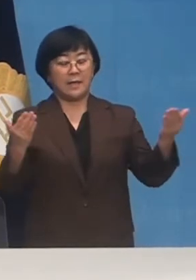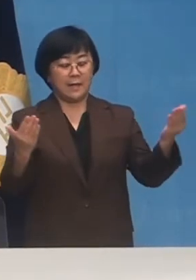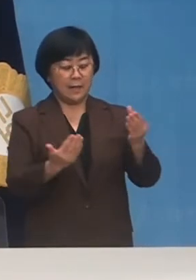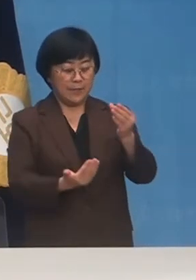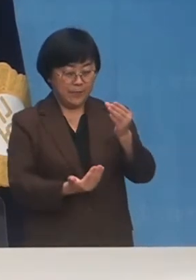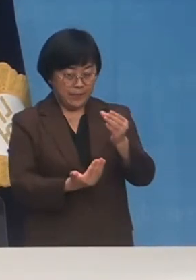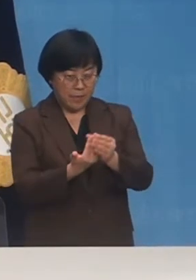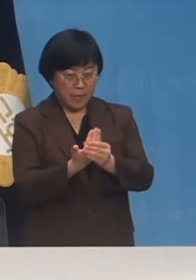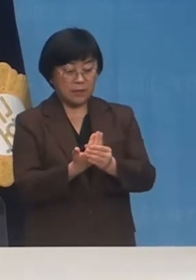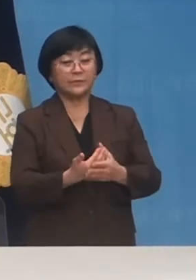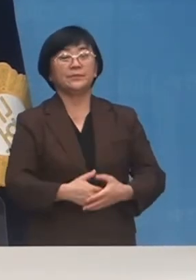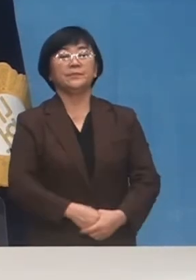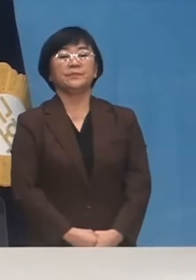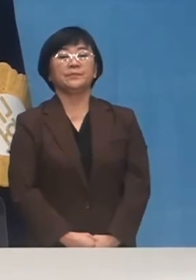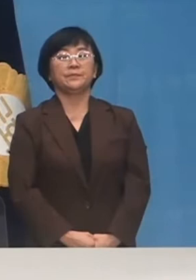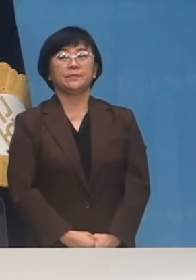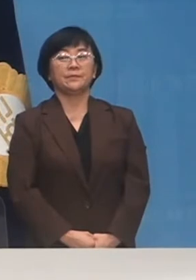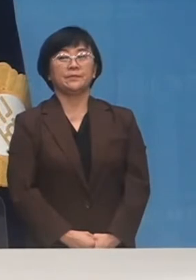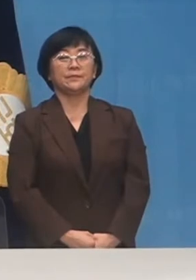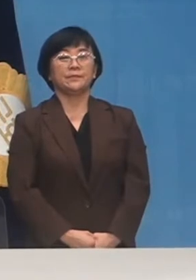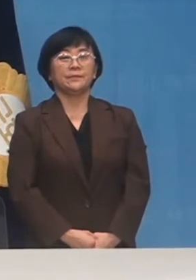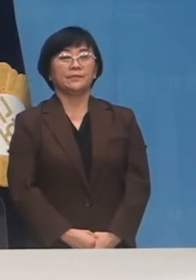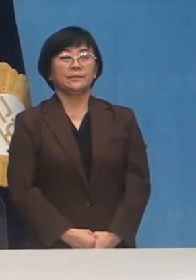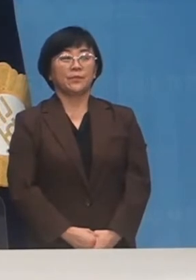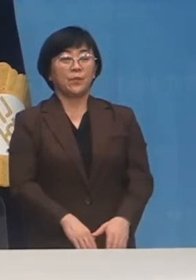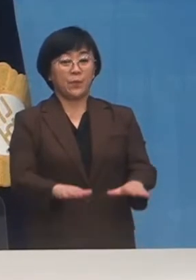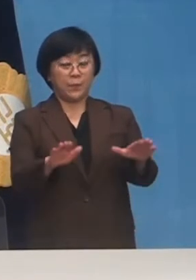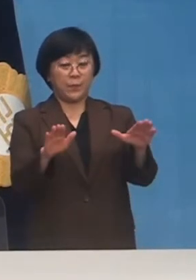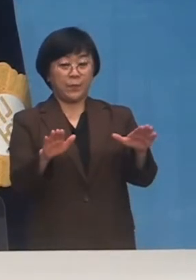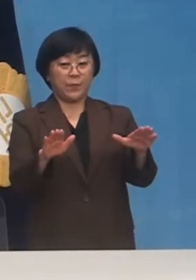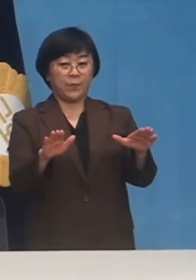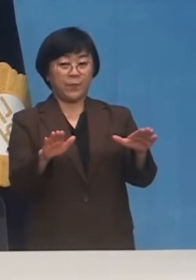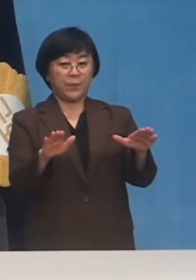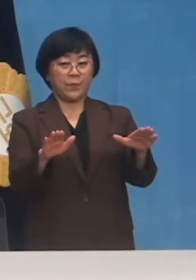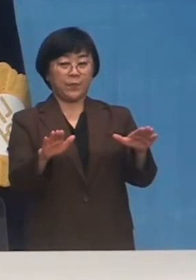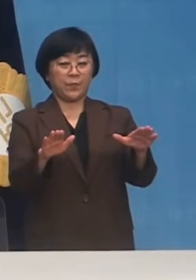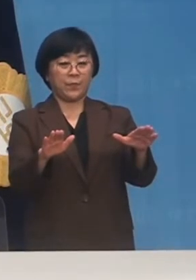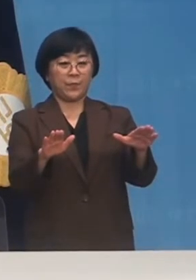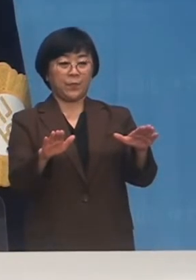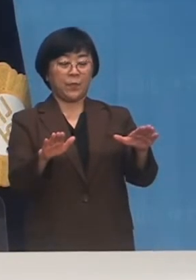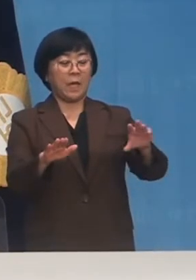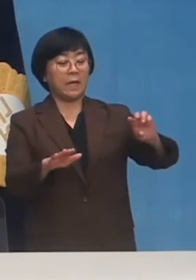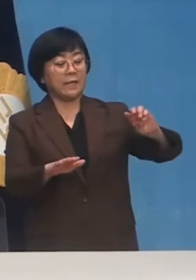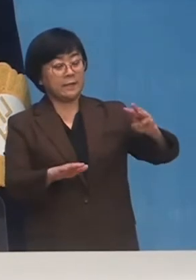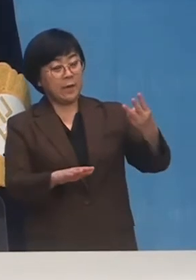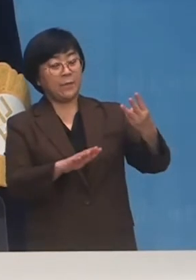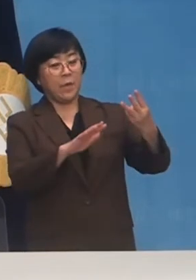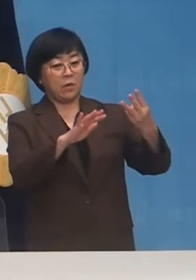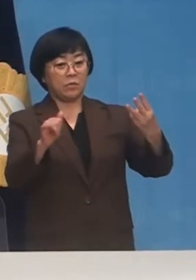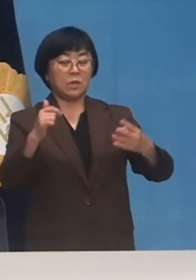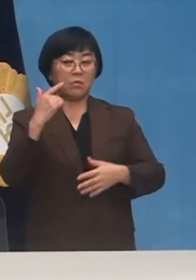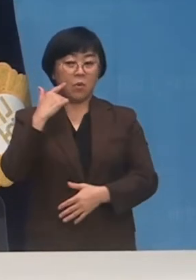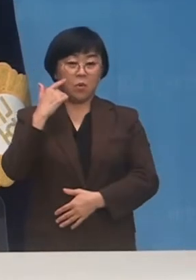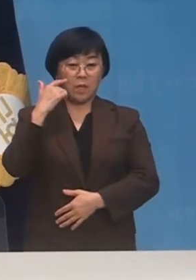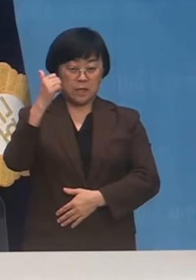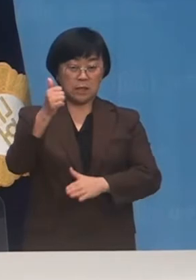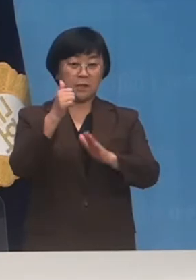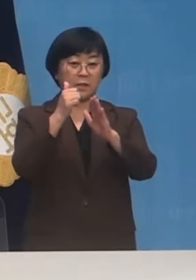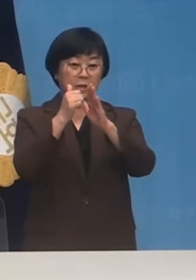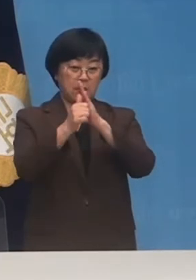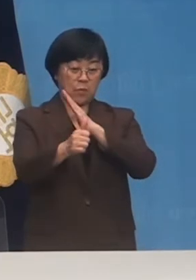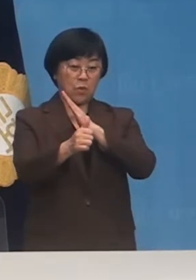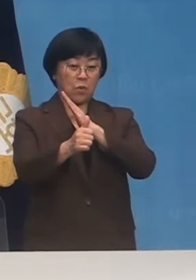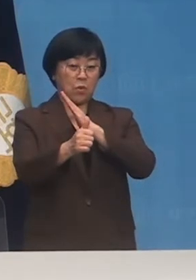저는 그렇게 생각합니다. 네, 그럼 우리 300여 분의 목회자를